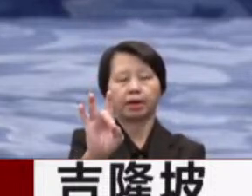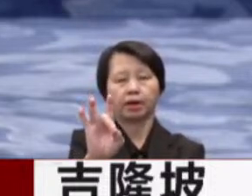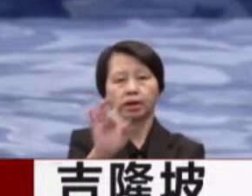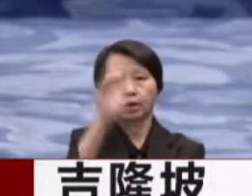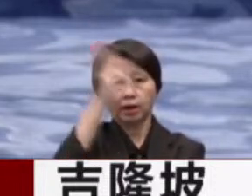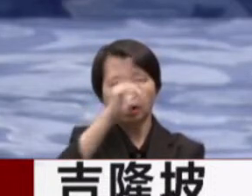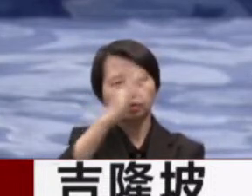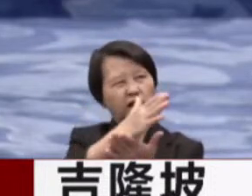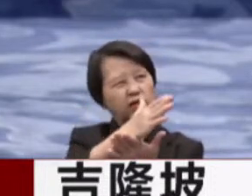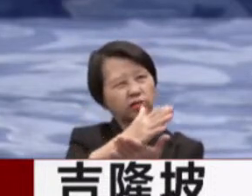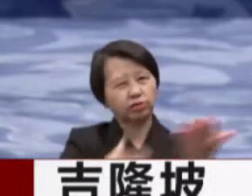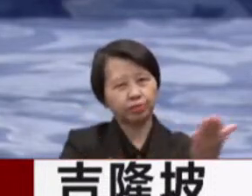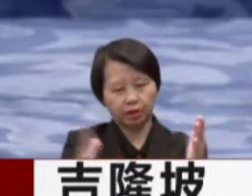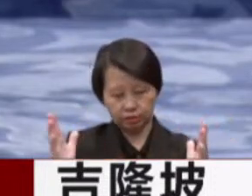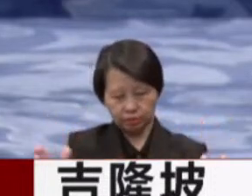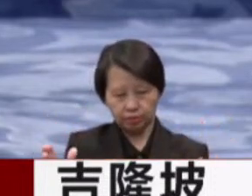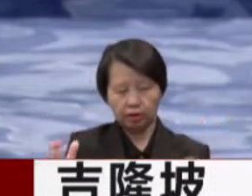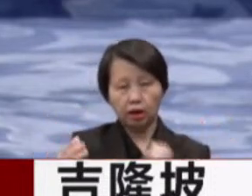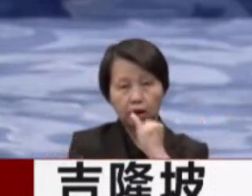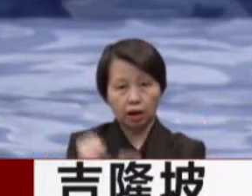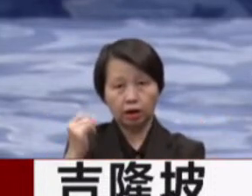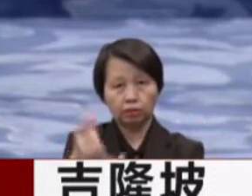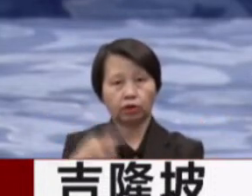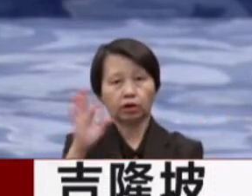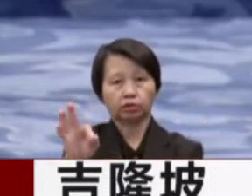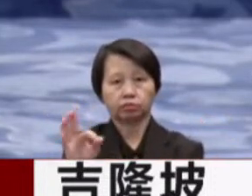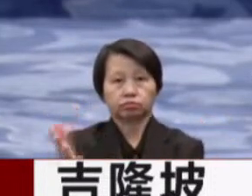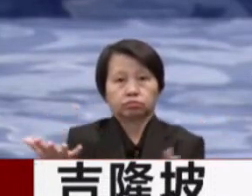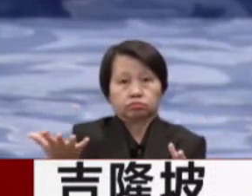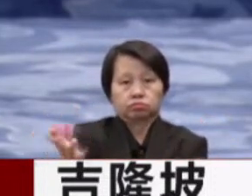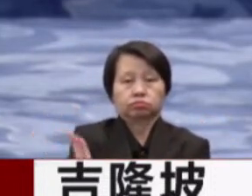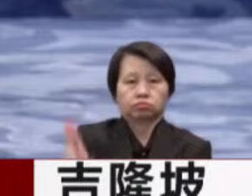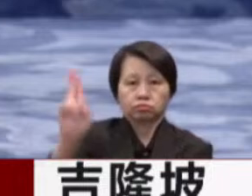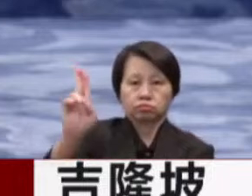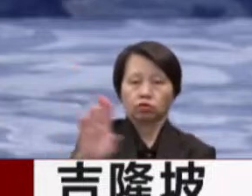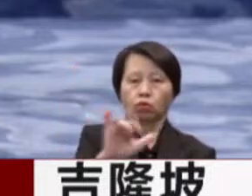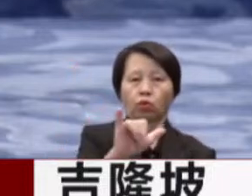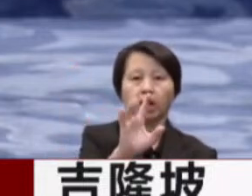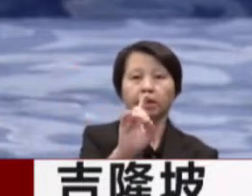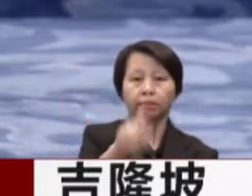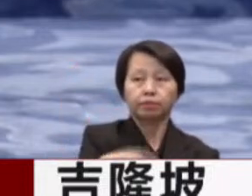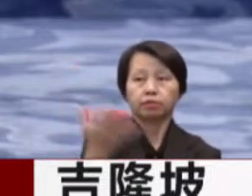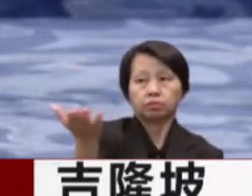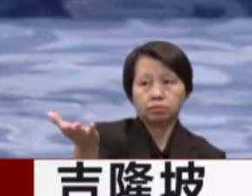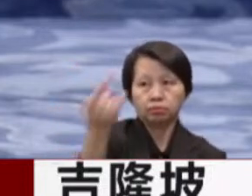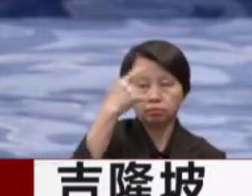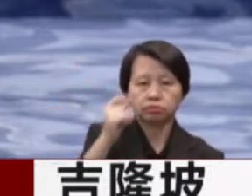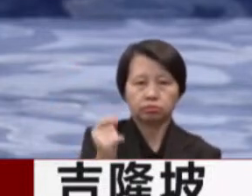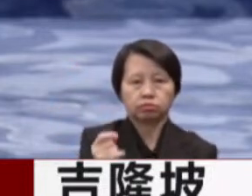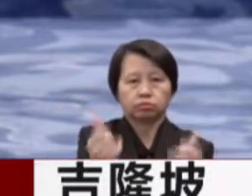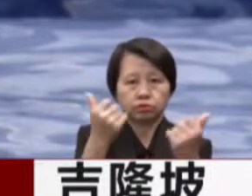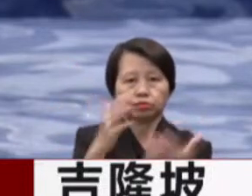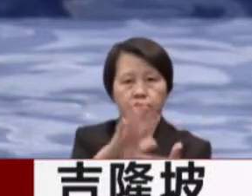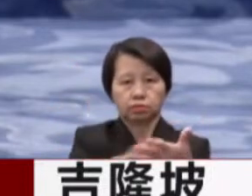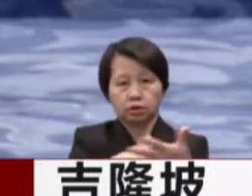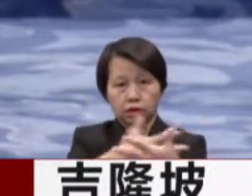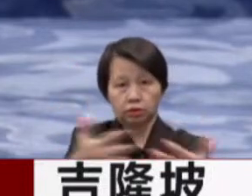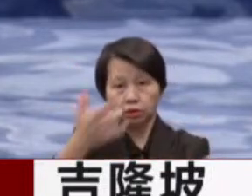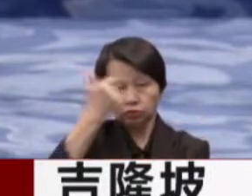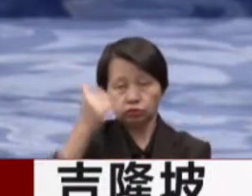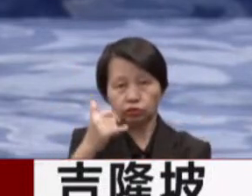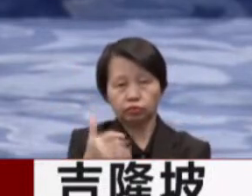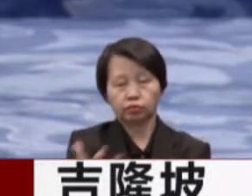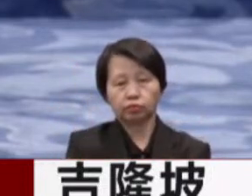separuh penggal akhir September tertakluk kepada keputusan Yang Dipertua untuk mempercepatkan jadual kerana ada